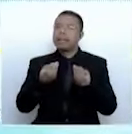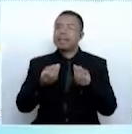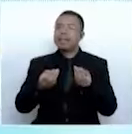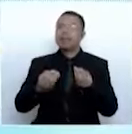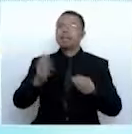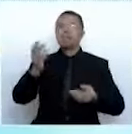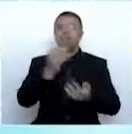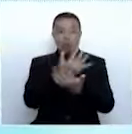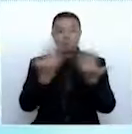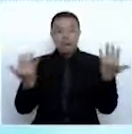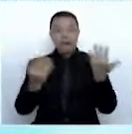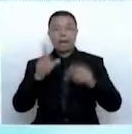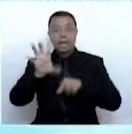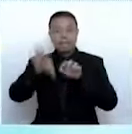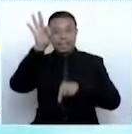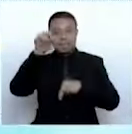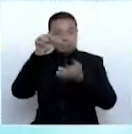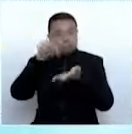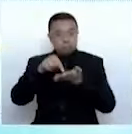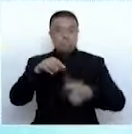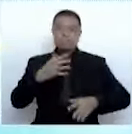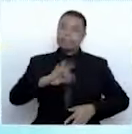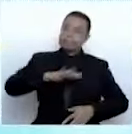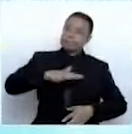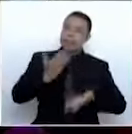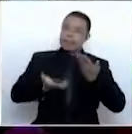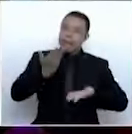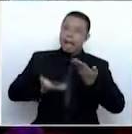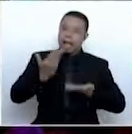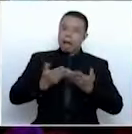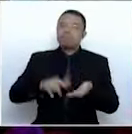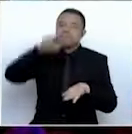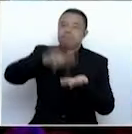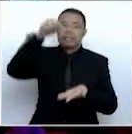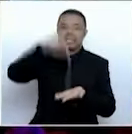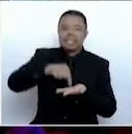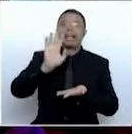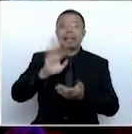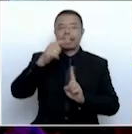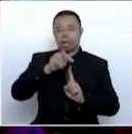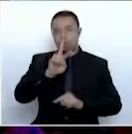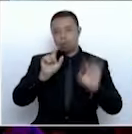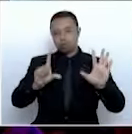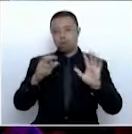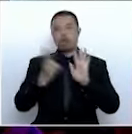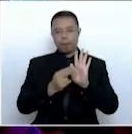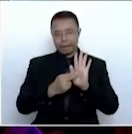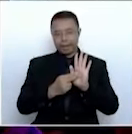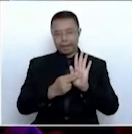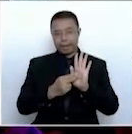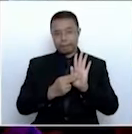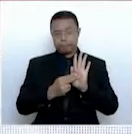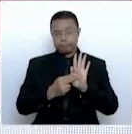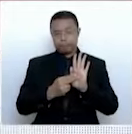pertimbangan kepada pemilih agar pemilih bisa menjatuhkan pilihannya di tempat pemungutan suara pada tanggal 27 November yang akan